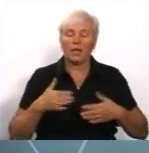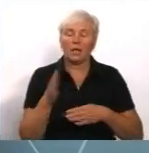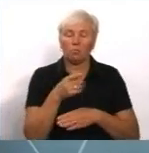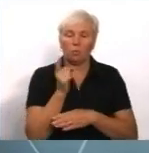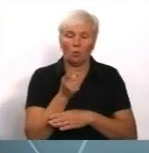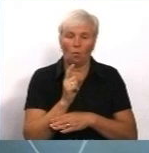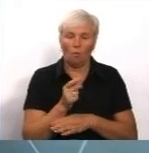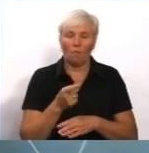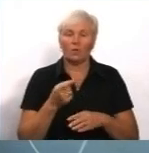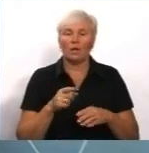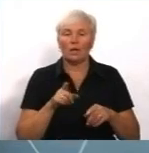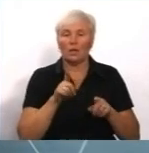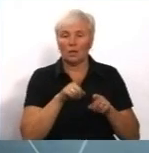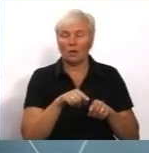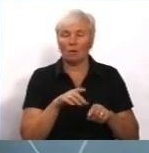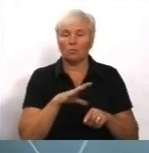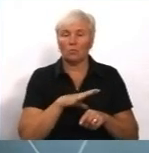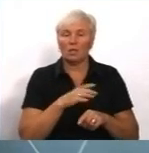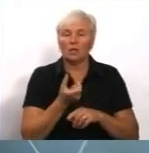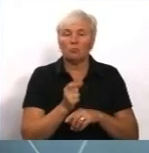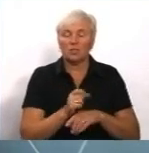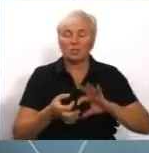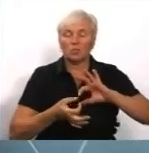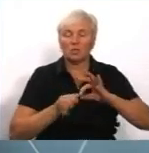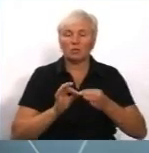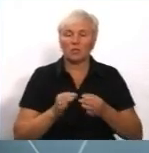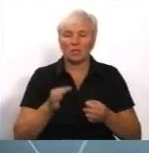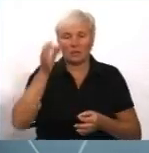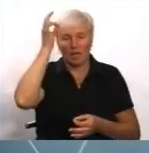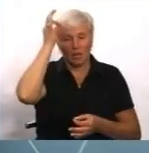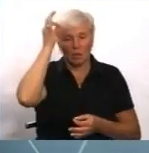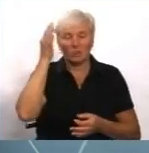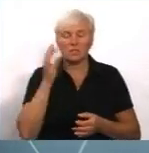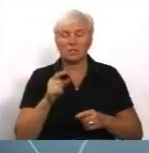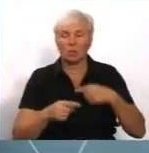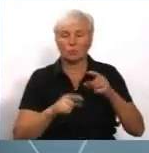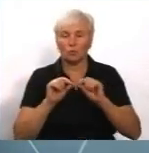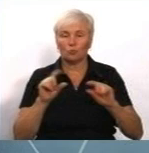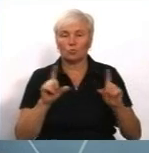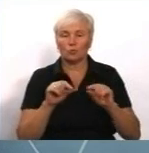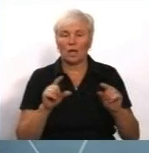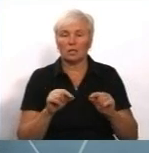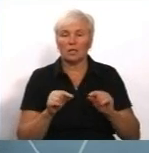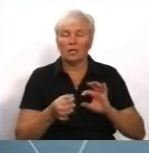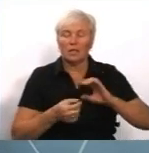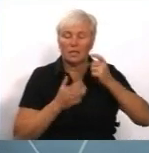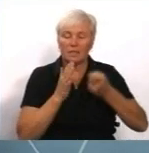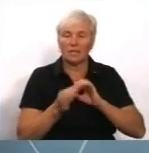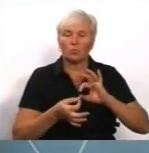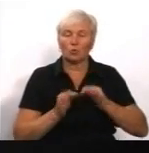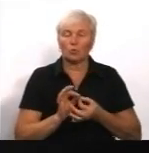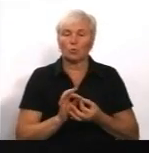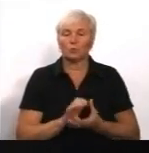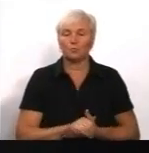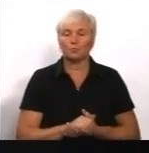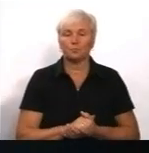Рось та напування худоби з нею. Більше про ситуацію давайте згадаємо з наступного сюжету і дізнаємо звідти і більше подробиць. Будь ласка, увага на